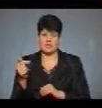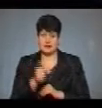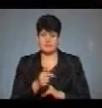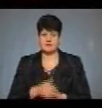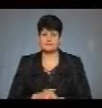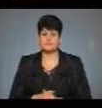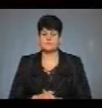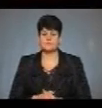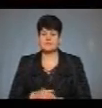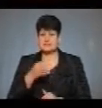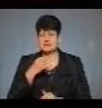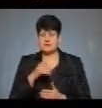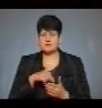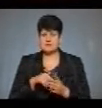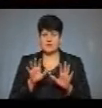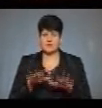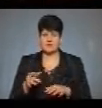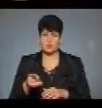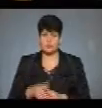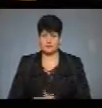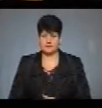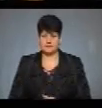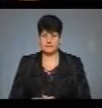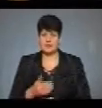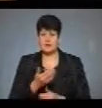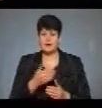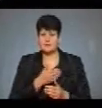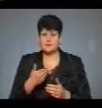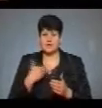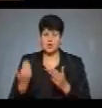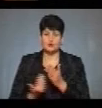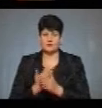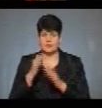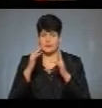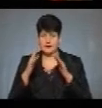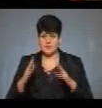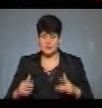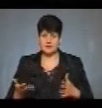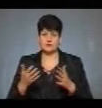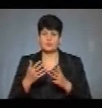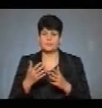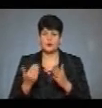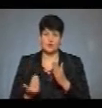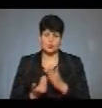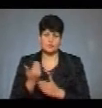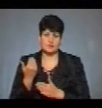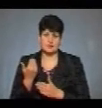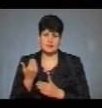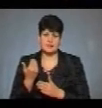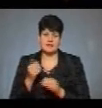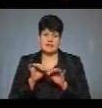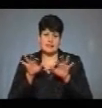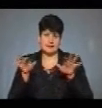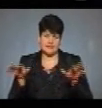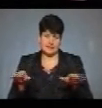розповів міський голова Тернополя Сергій Надал. Ми оновили ялинку, оновили сам стовбур, оновили гілки, вона